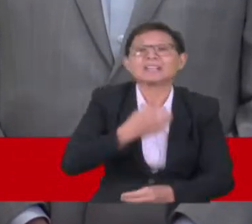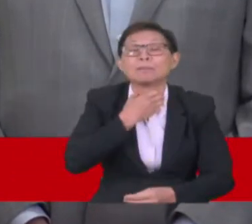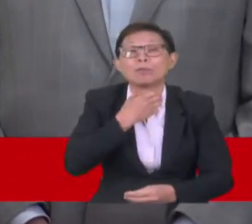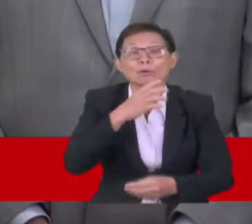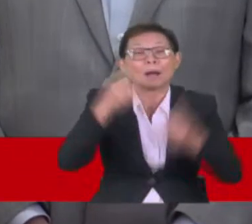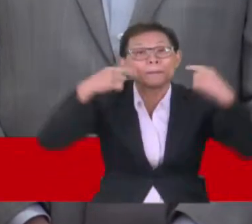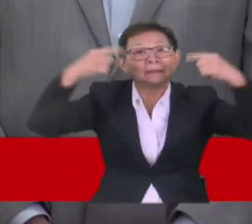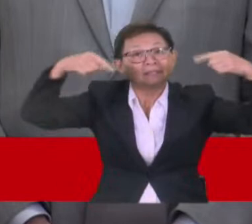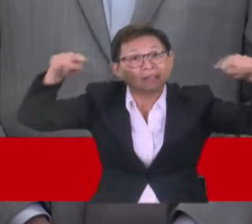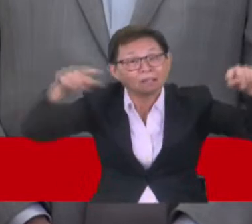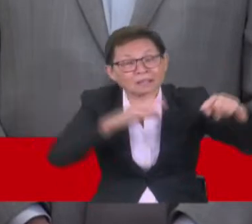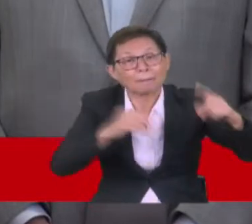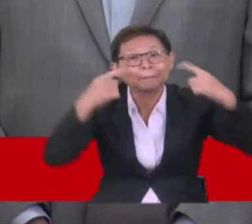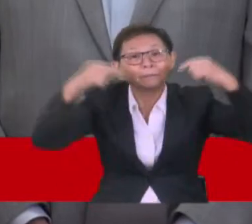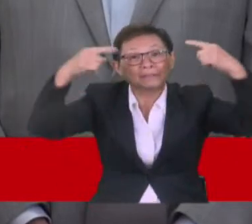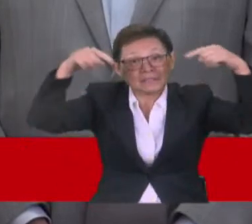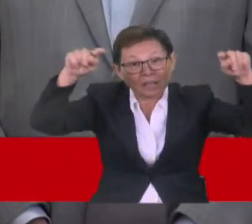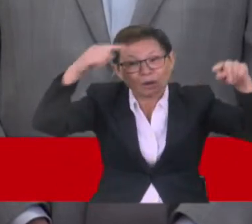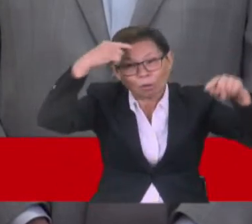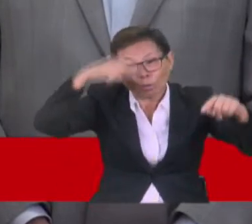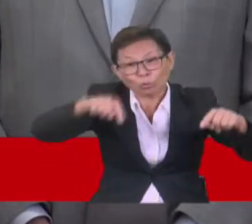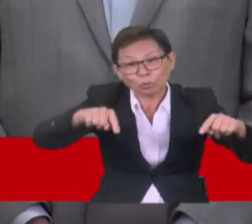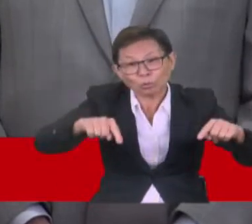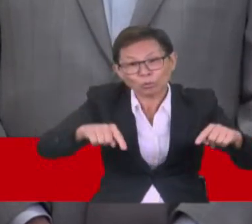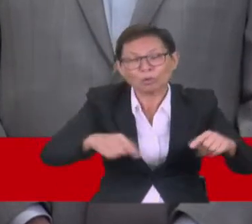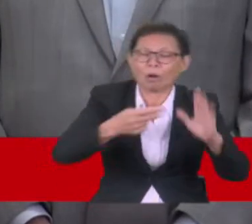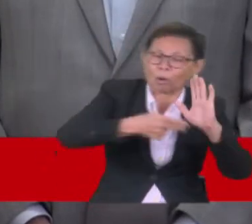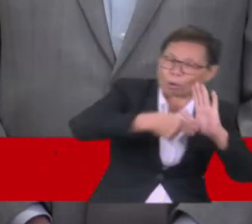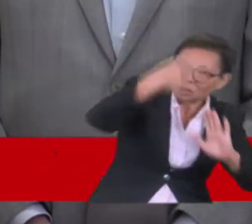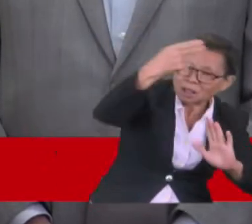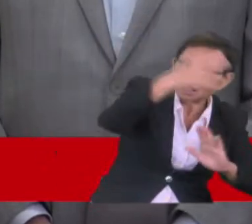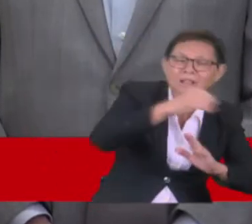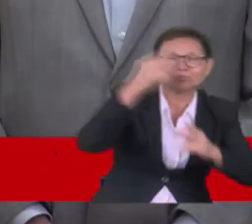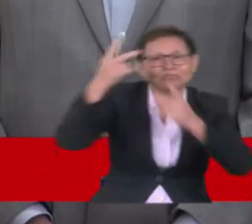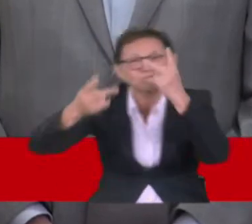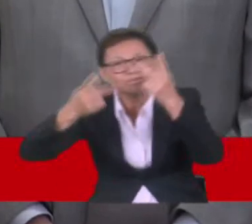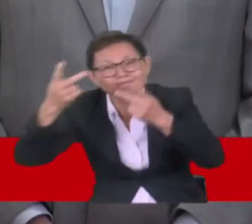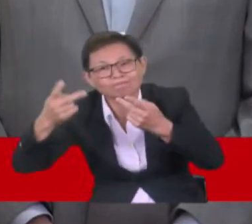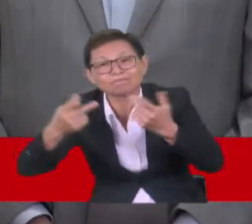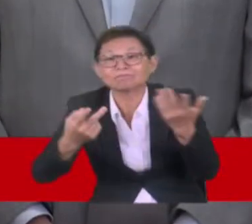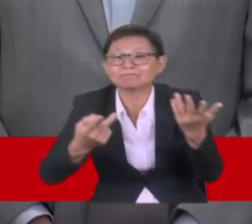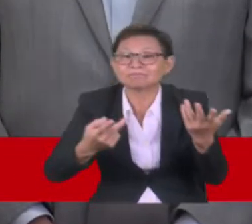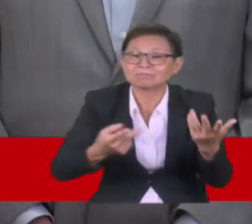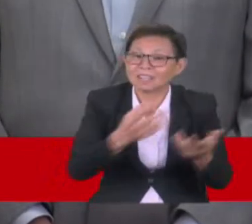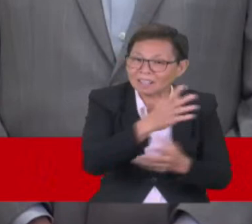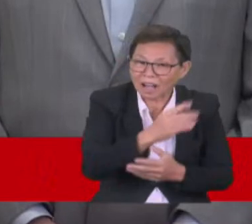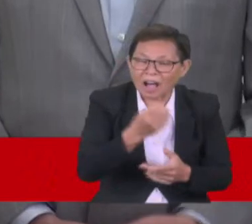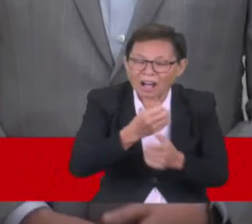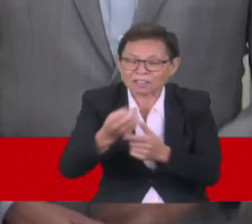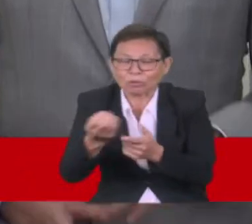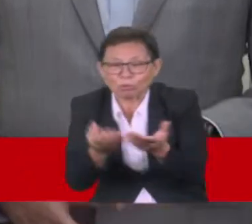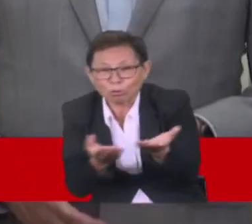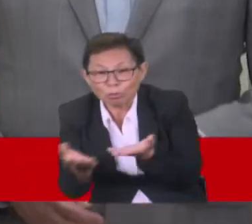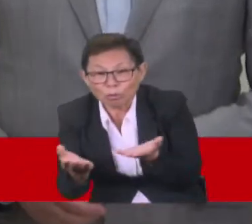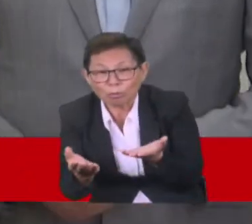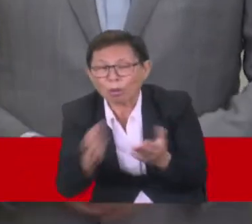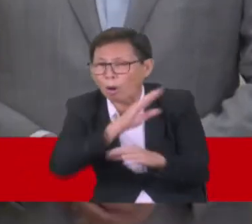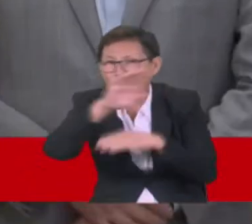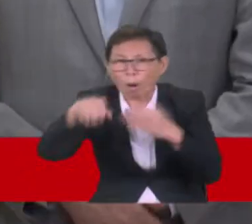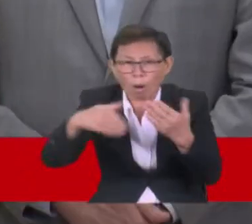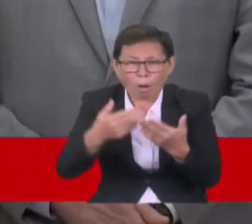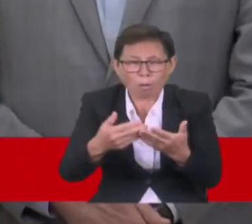berjaya untuk bagian perhotelan dan pelancongan umumnya